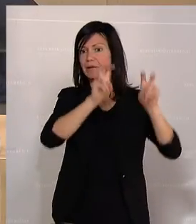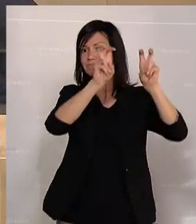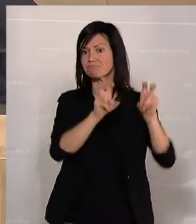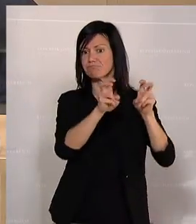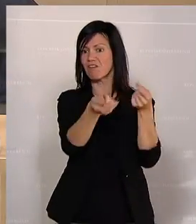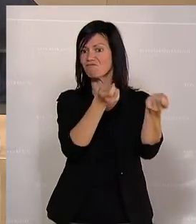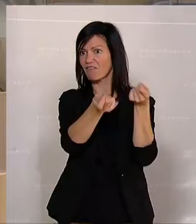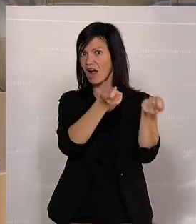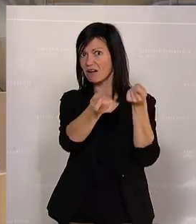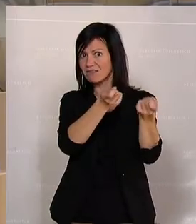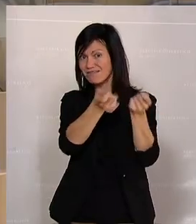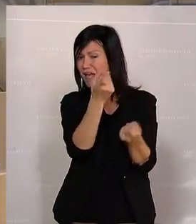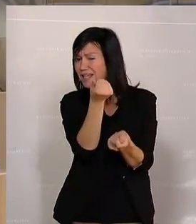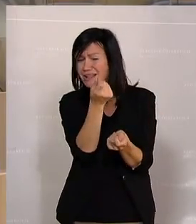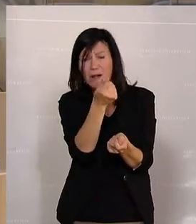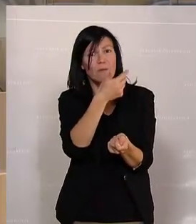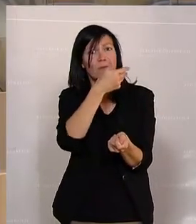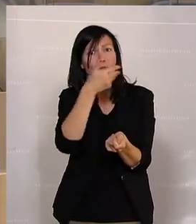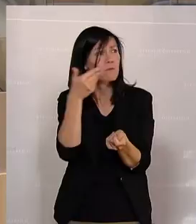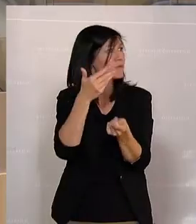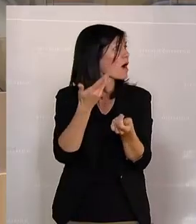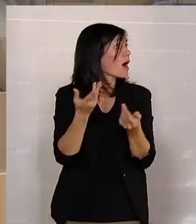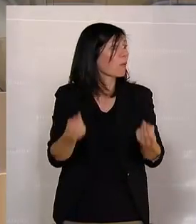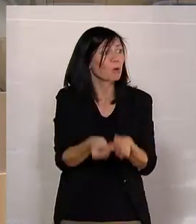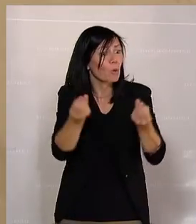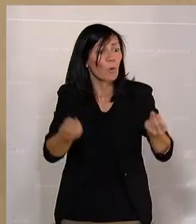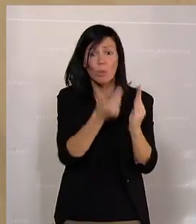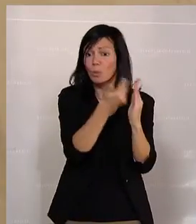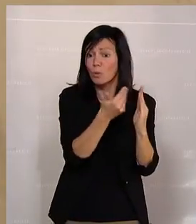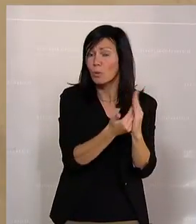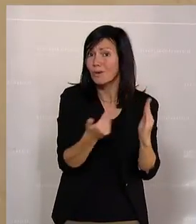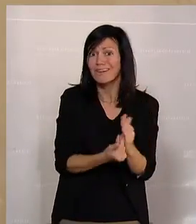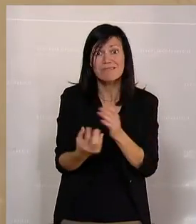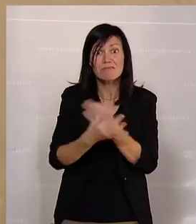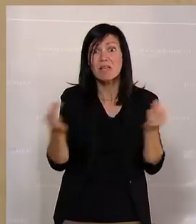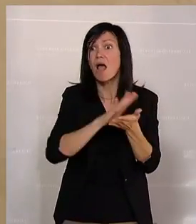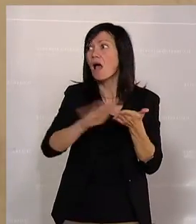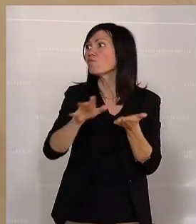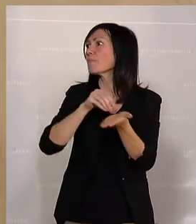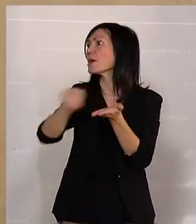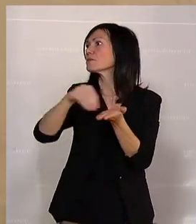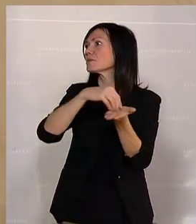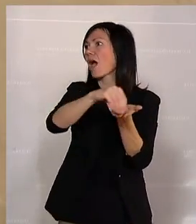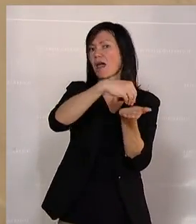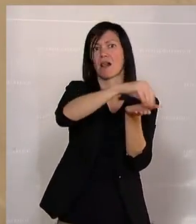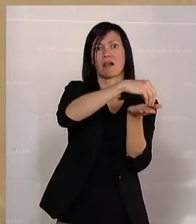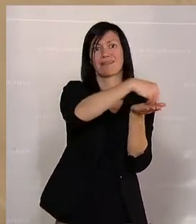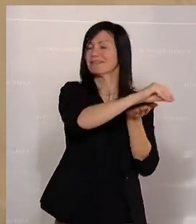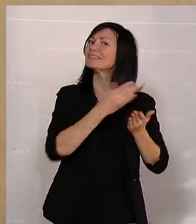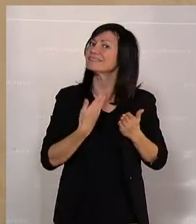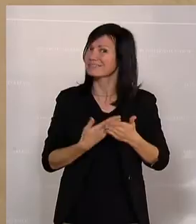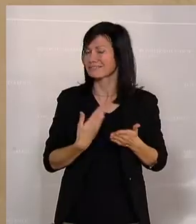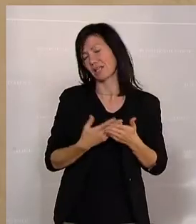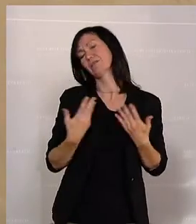Gelder letztendlich ohne irgendwelche Grundlagen, ohne irgendwelche Ansätze ausbezahlt. Und daher ist es auch für uns so